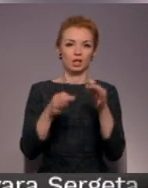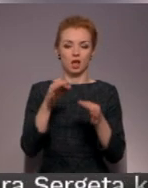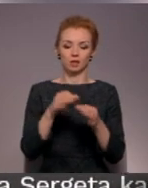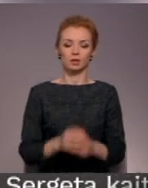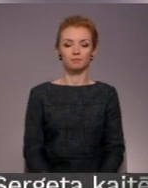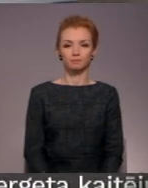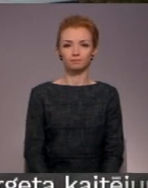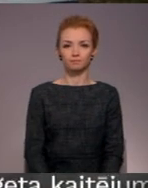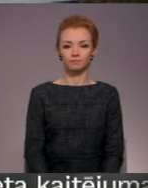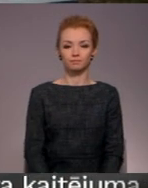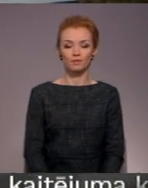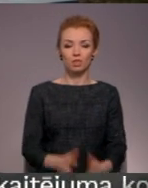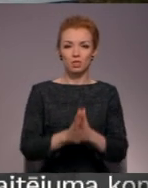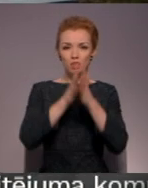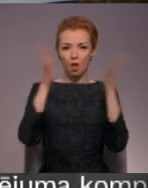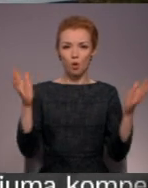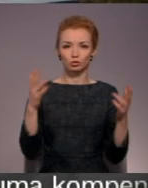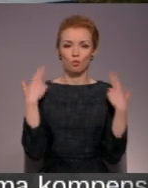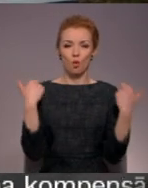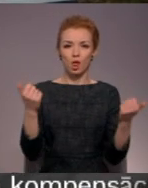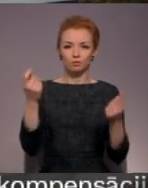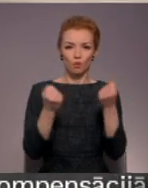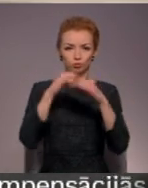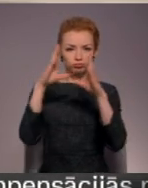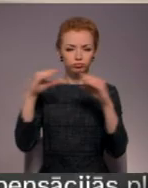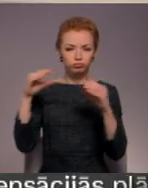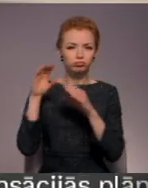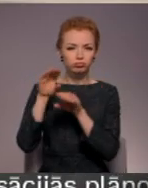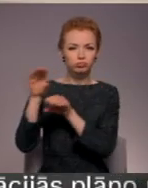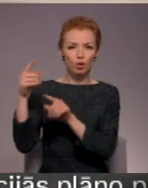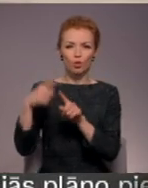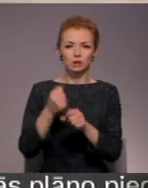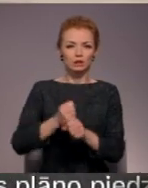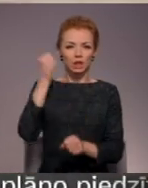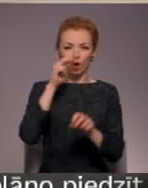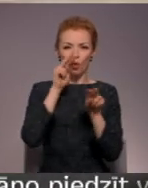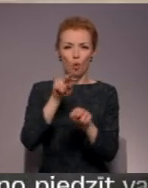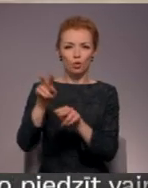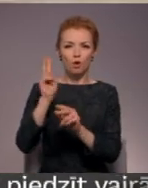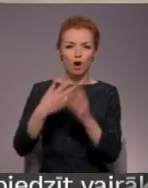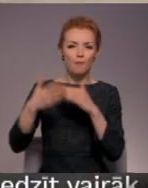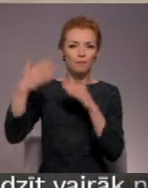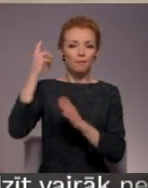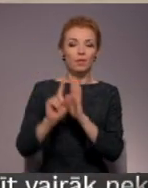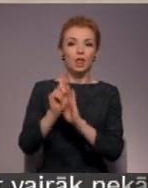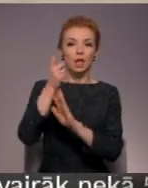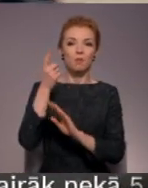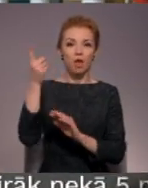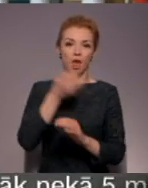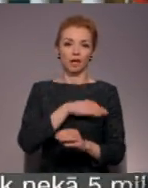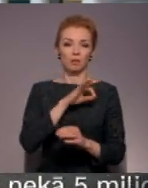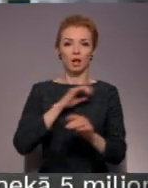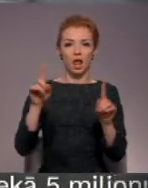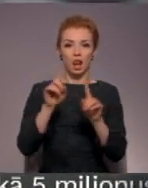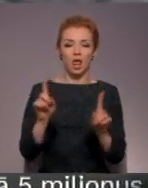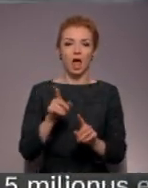reportāžā. Vairākas policijas automašīnas un tik stingra kontrola kā savulaik pirmajās Zolotūdzes traģēdijas krimināla